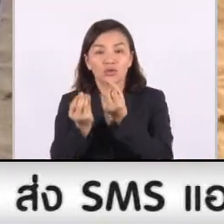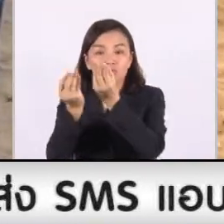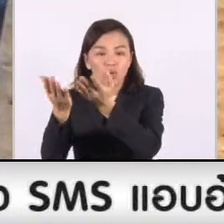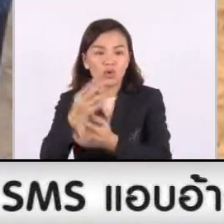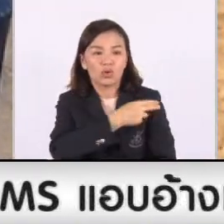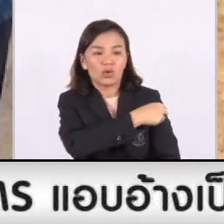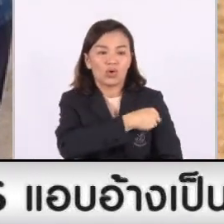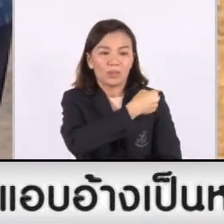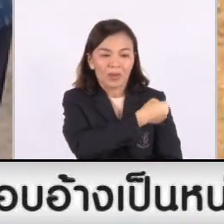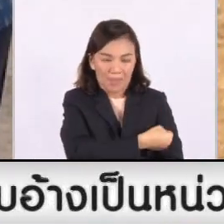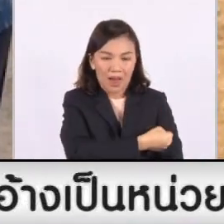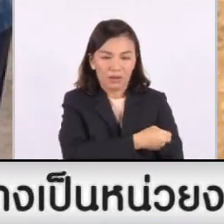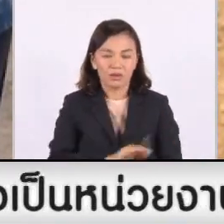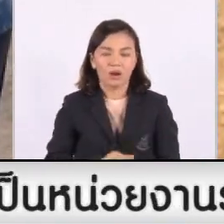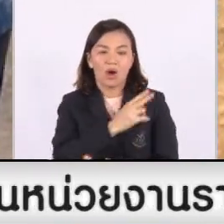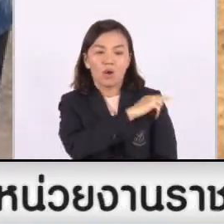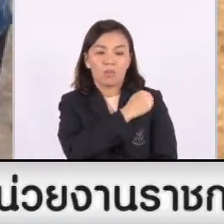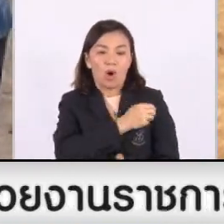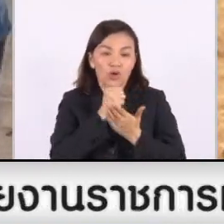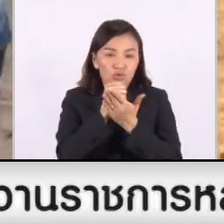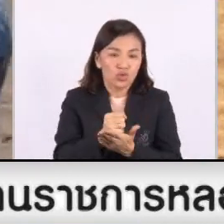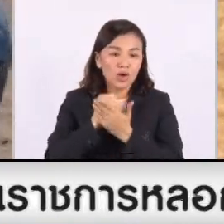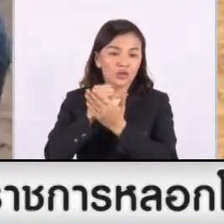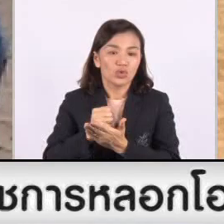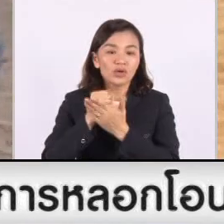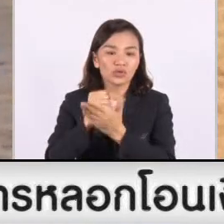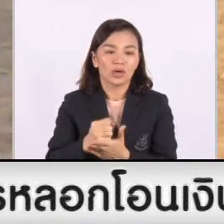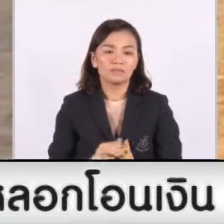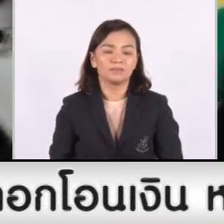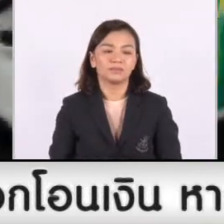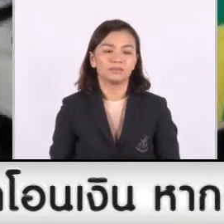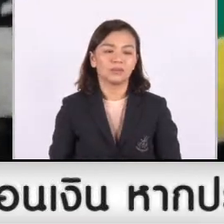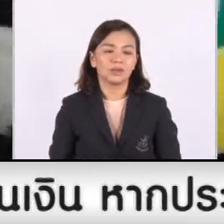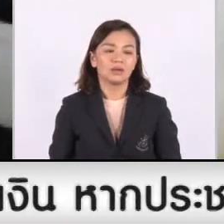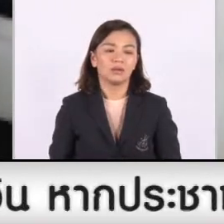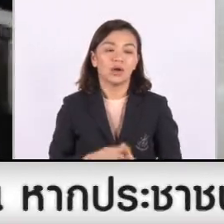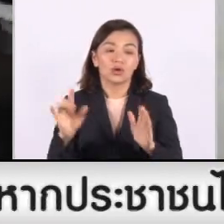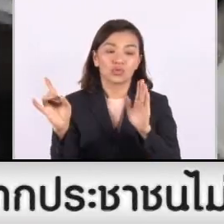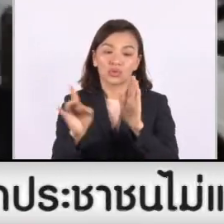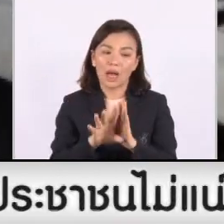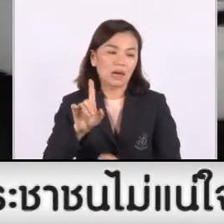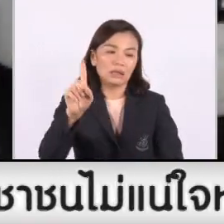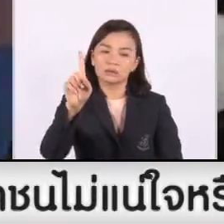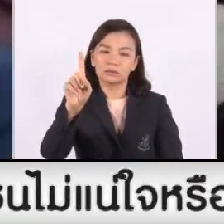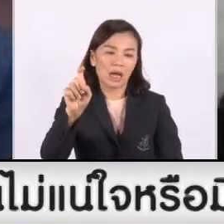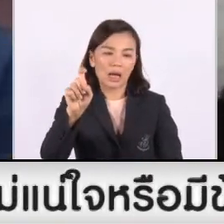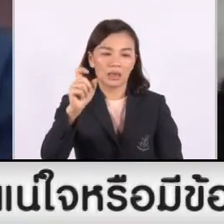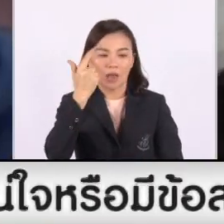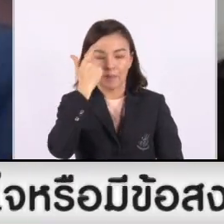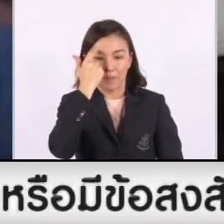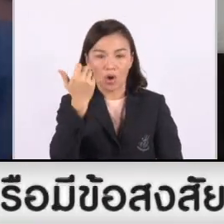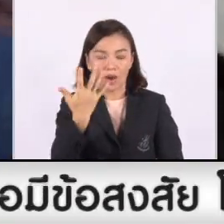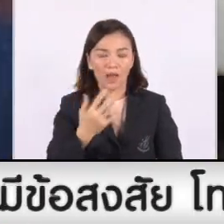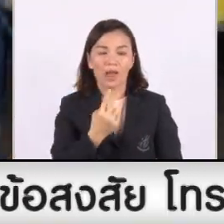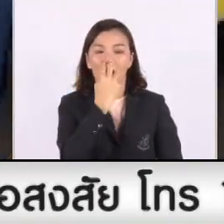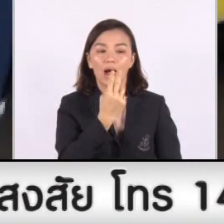ทย์ก็รีบช่วยเหลือเร่งให้การช่วยเหลืออย่างเต็มที่แต่ไม่สามารถยื้อชีวิตน้องกันเอาไว้ได้เนื่องจากว่าน้องเนี่ยขาดอ